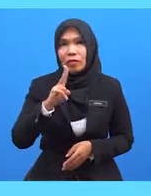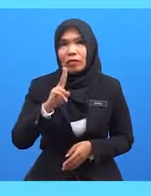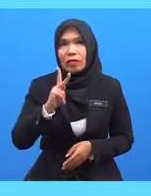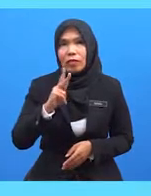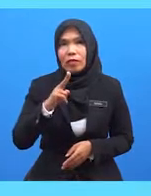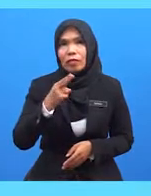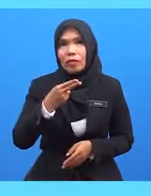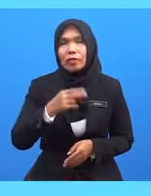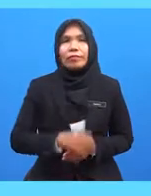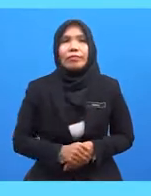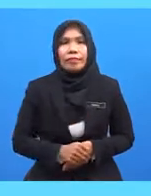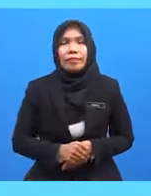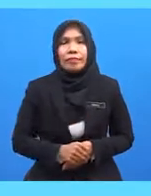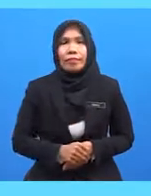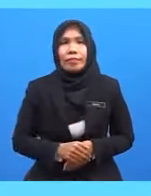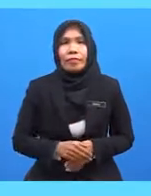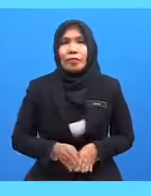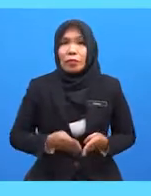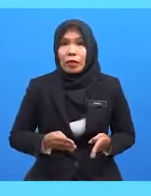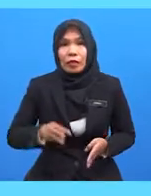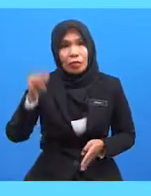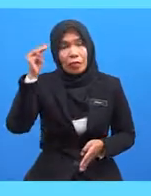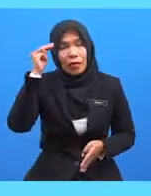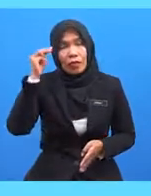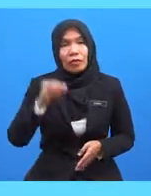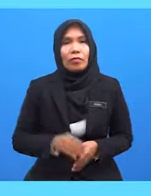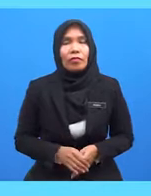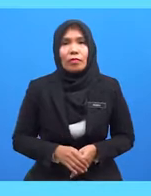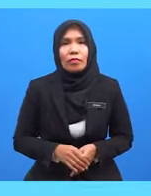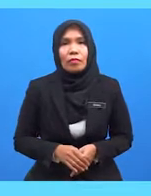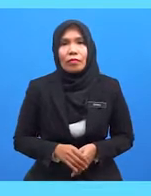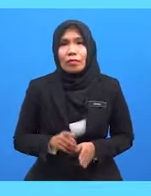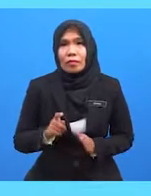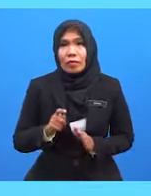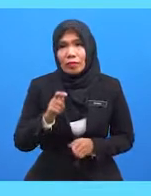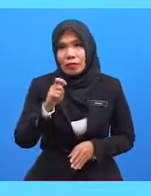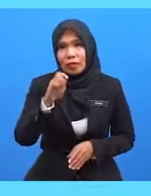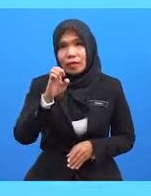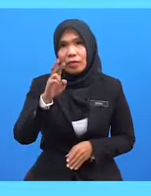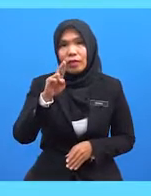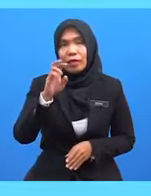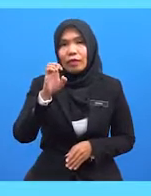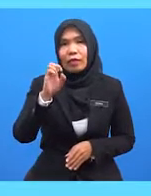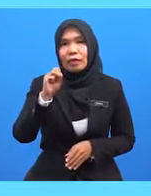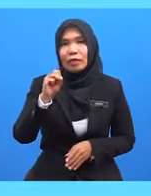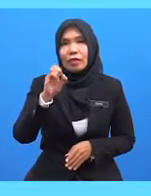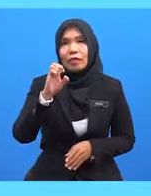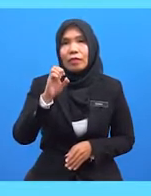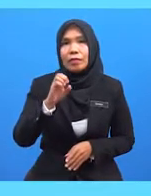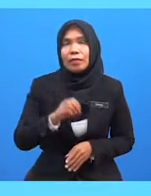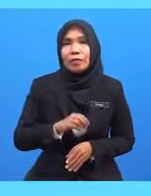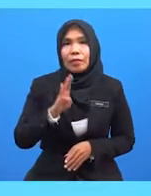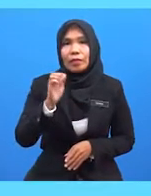Portugis. Bahasa Melayu tersebar luas ke pesisiran Sumatera, khususnya Palembang dan